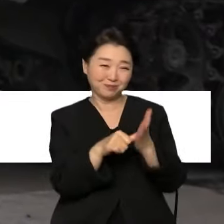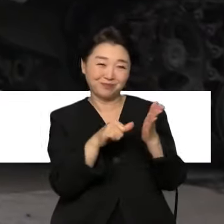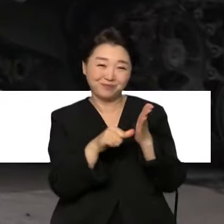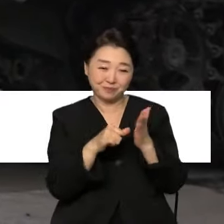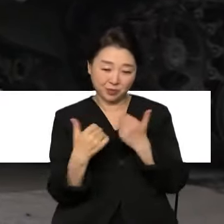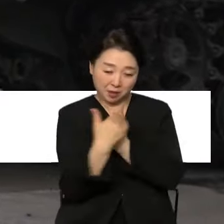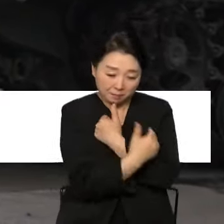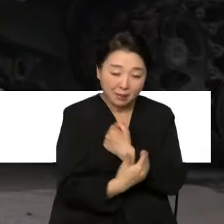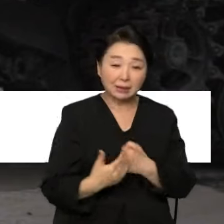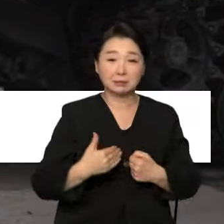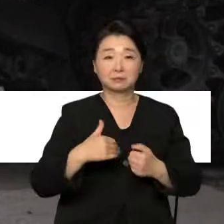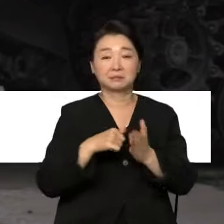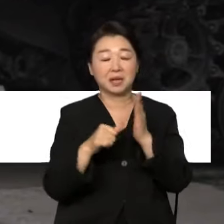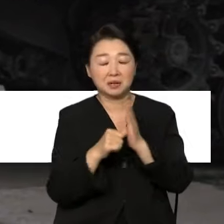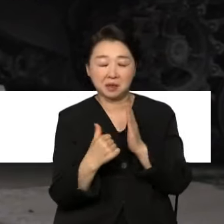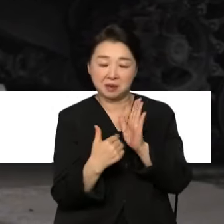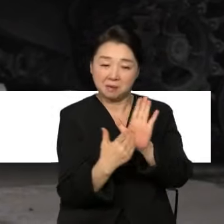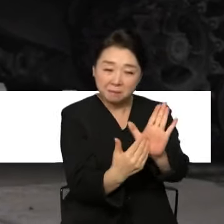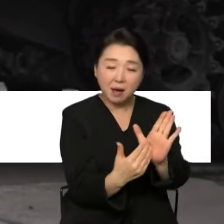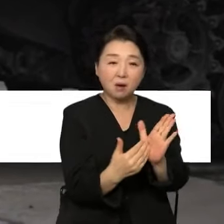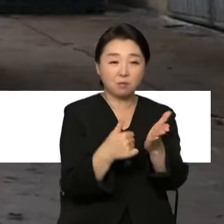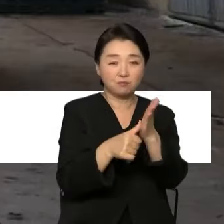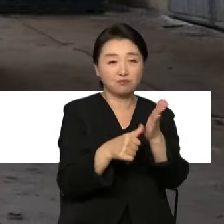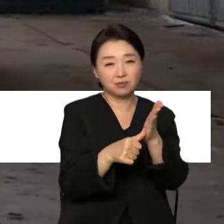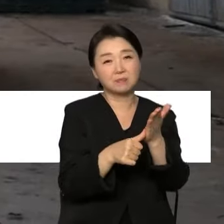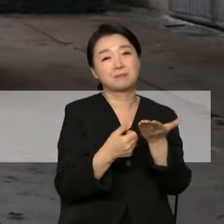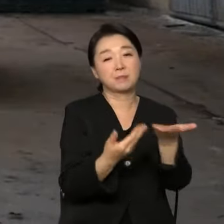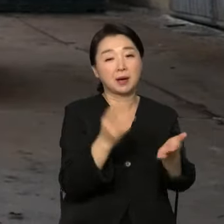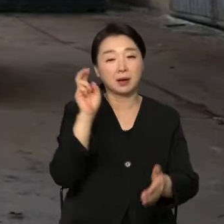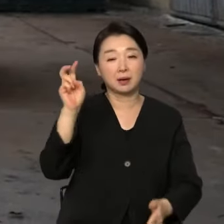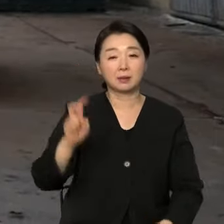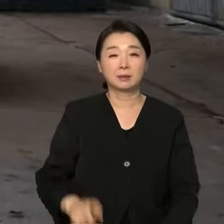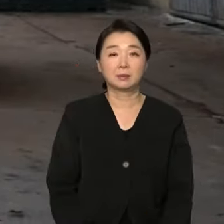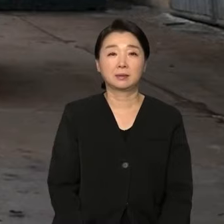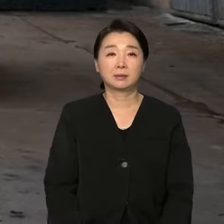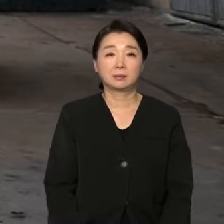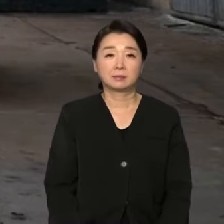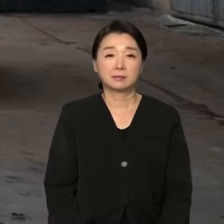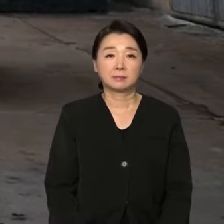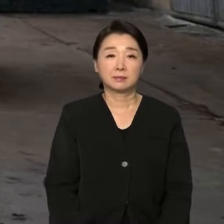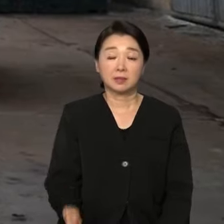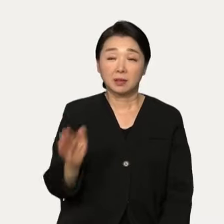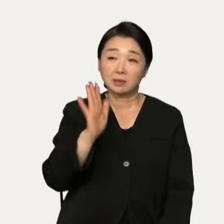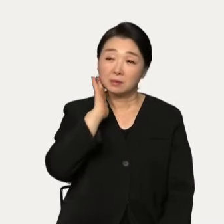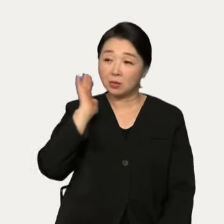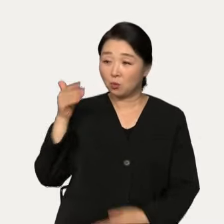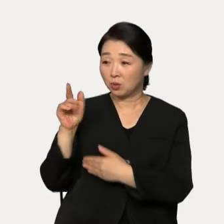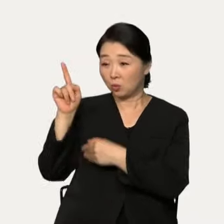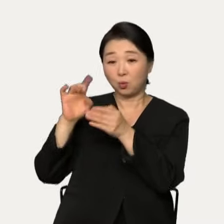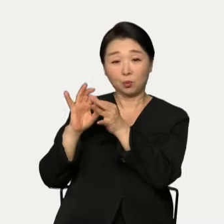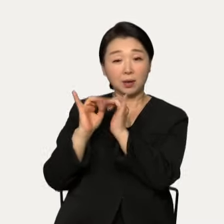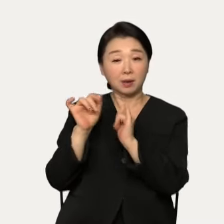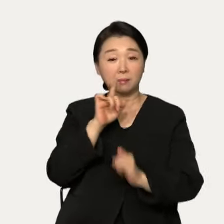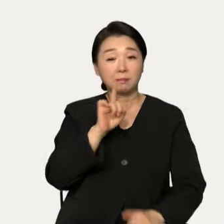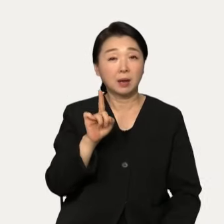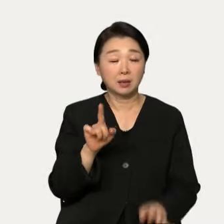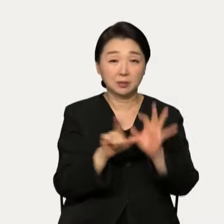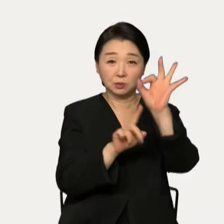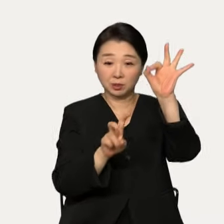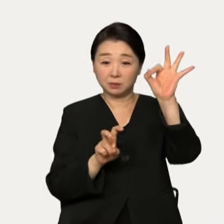장비 등 방어용 무기 지원이 우선 검토될 것으로 보입니다. 그러나 대통령실 고위 관계자는 지난